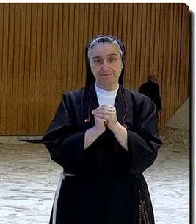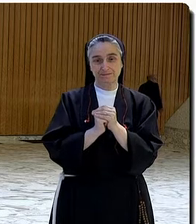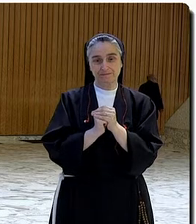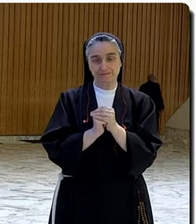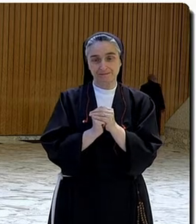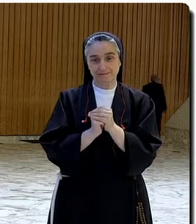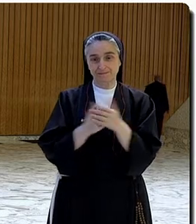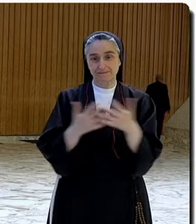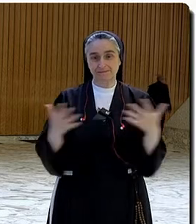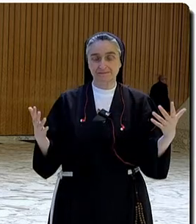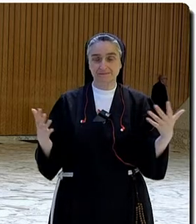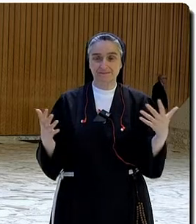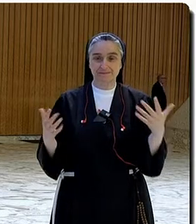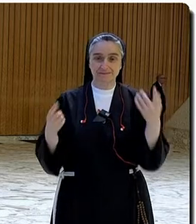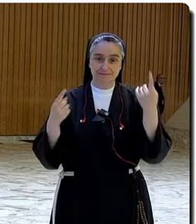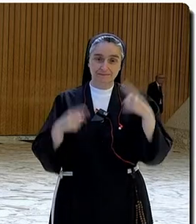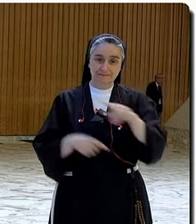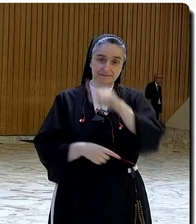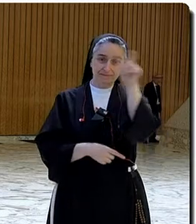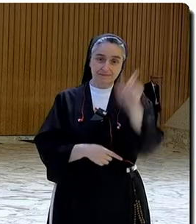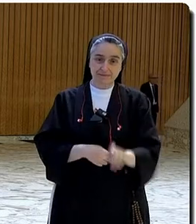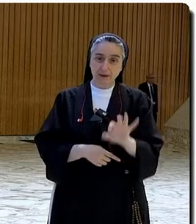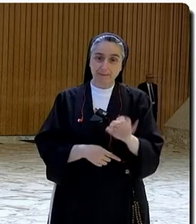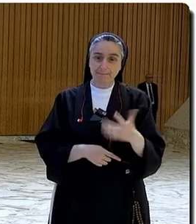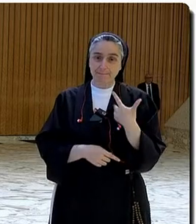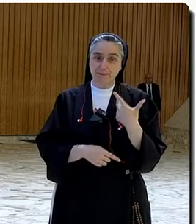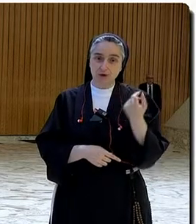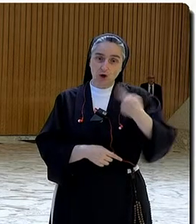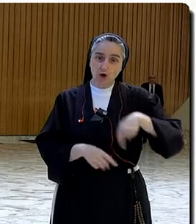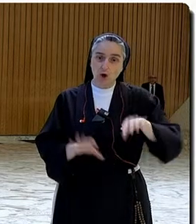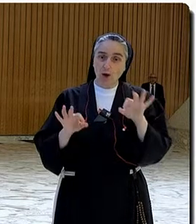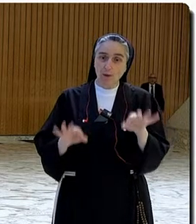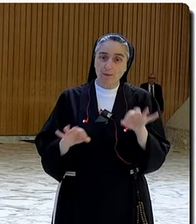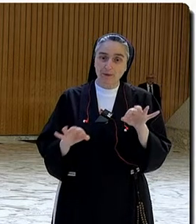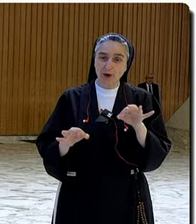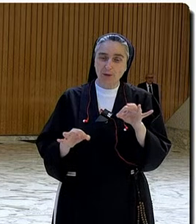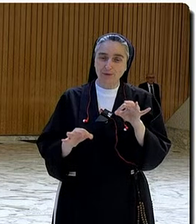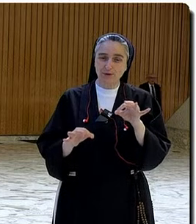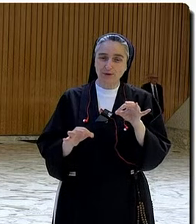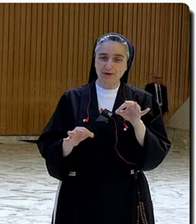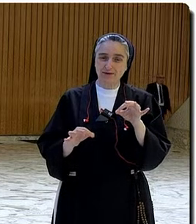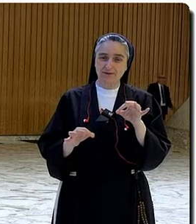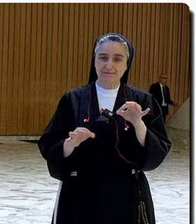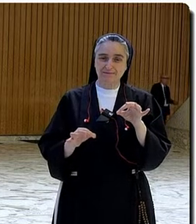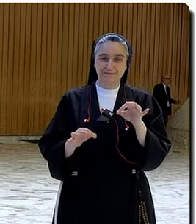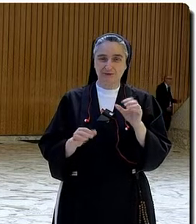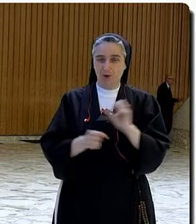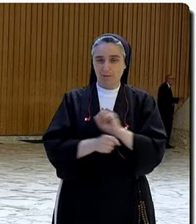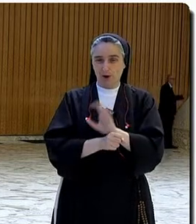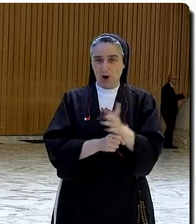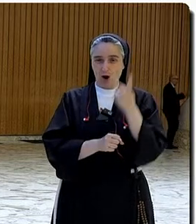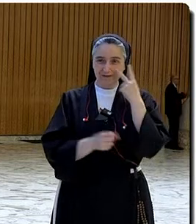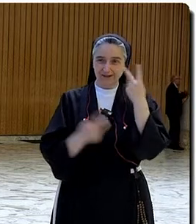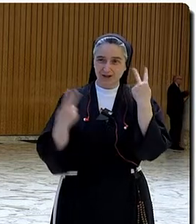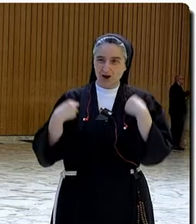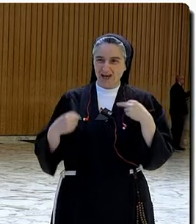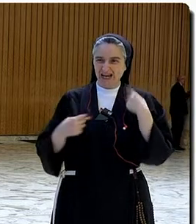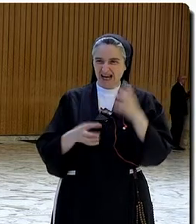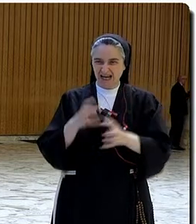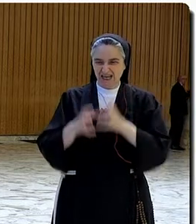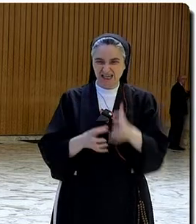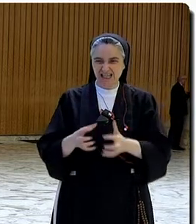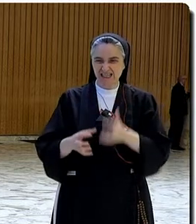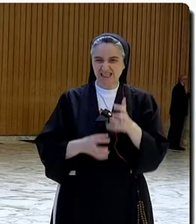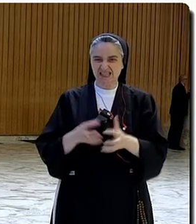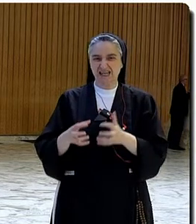Durante questa crisi sanitaria tutti noi abbiamo vissuto in modo integrale le nostre famiglie, forse